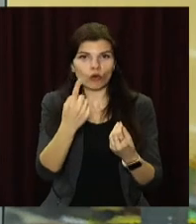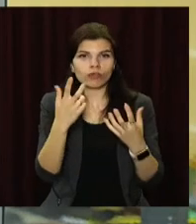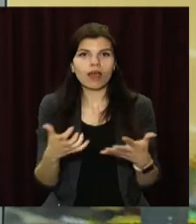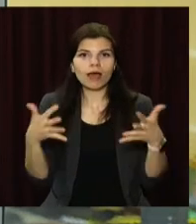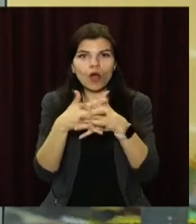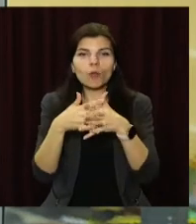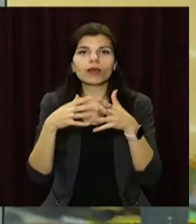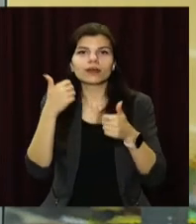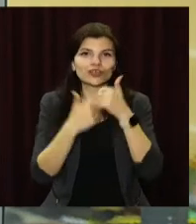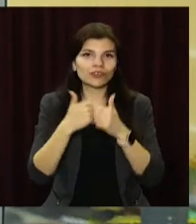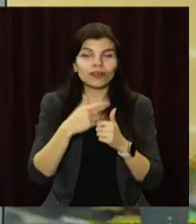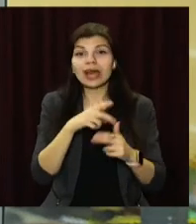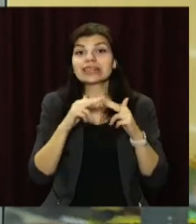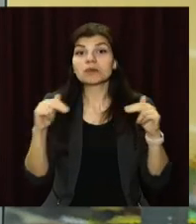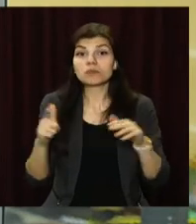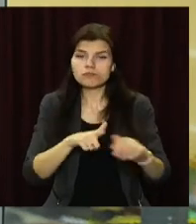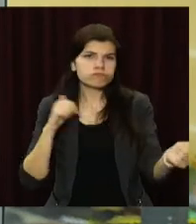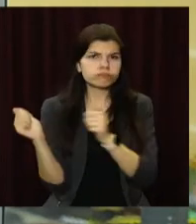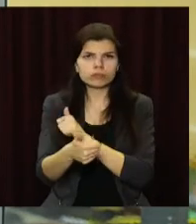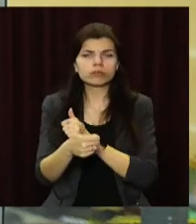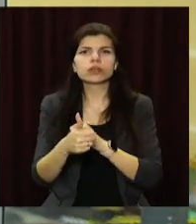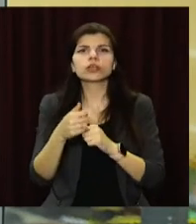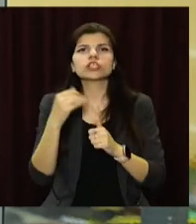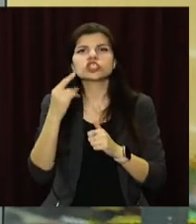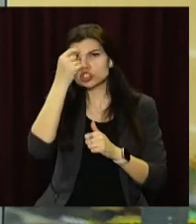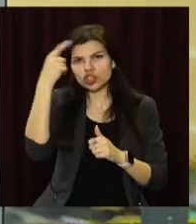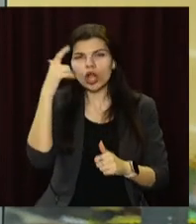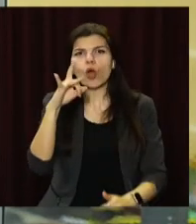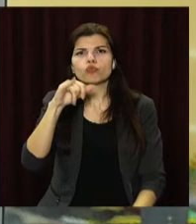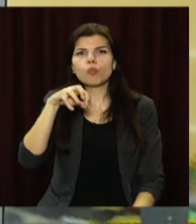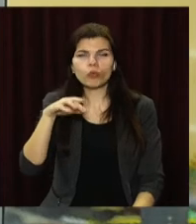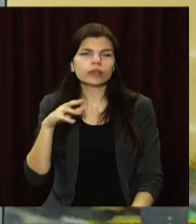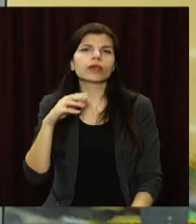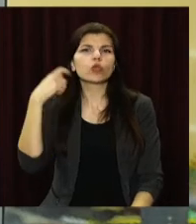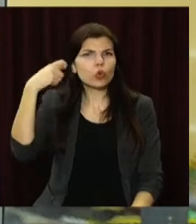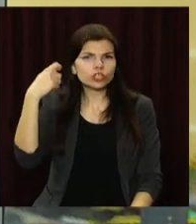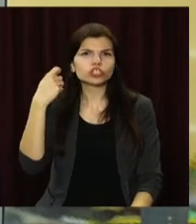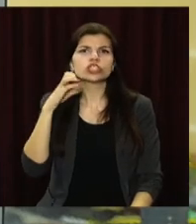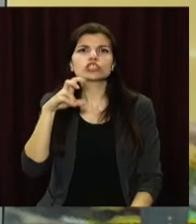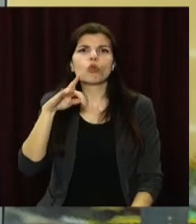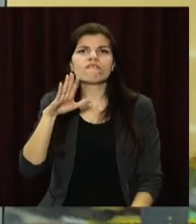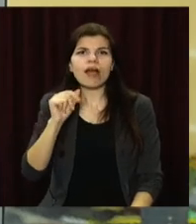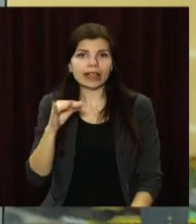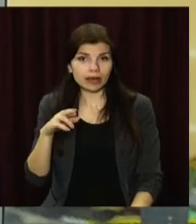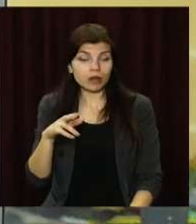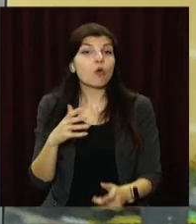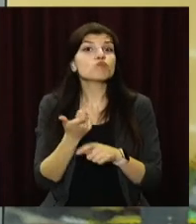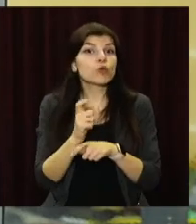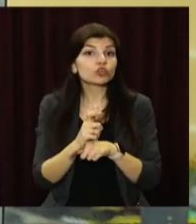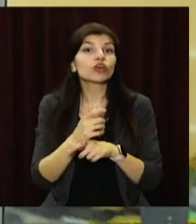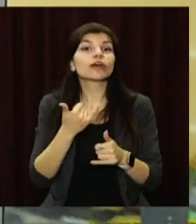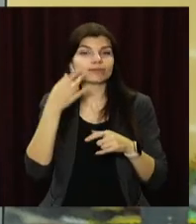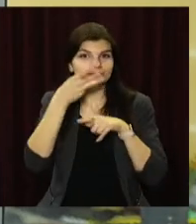комбінованій естафеті. Дніпрянка обігнала суперниць із Чехії, Румунії, Португалії, Туреччини і Словакії. Більше у